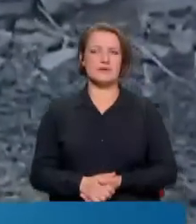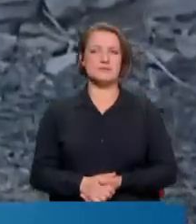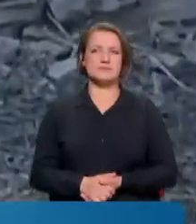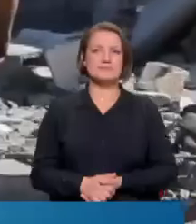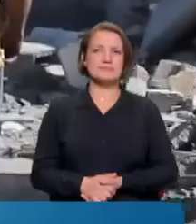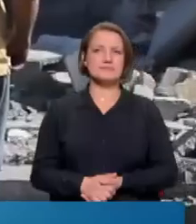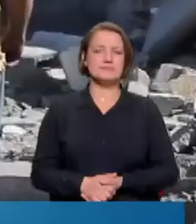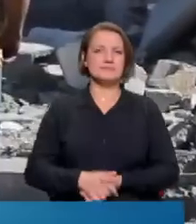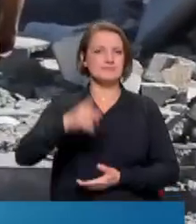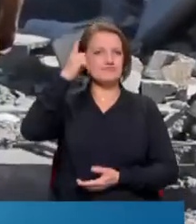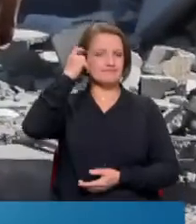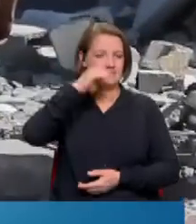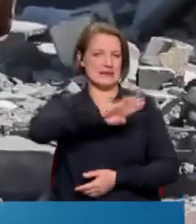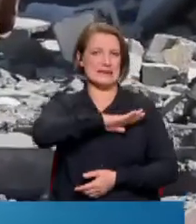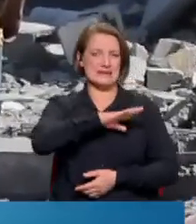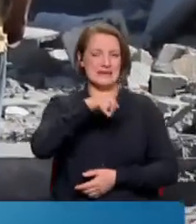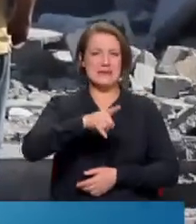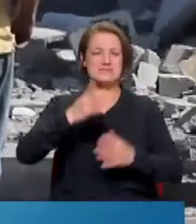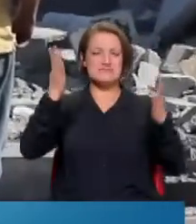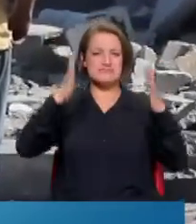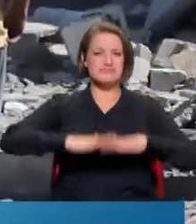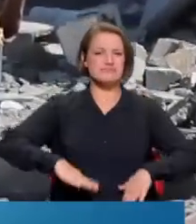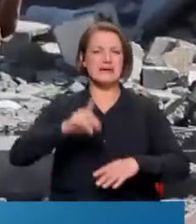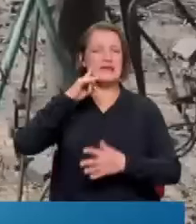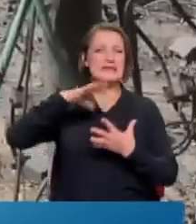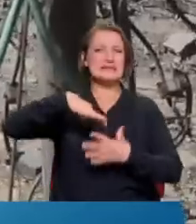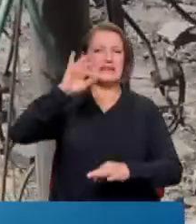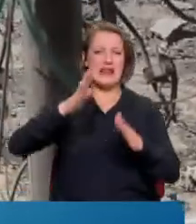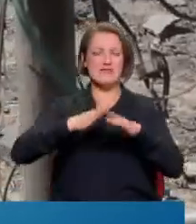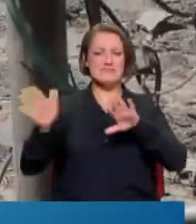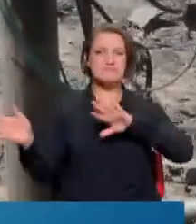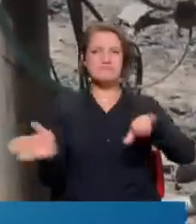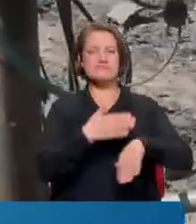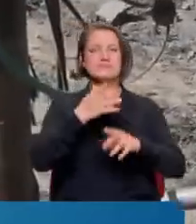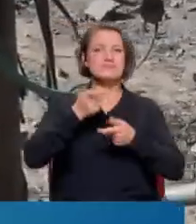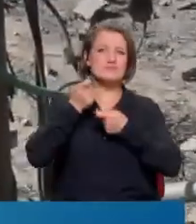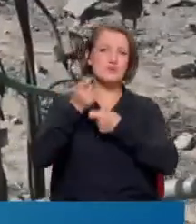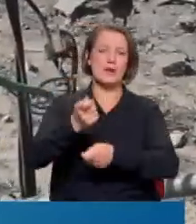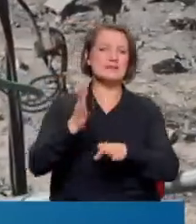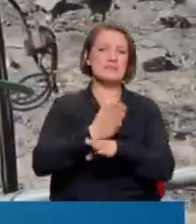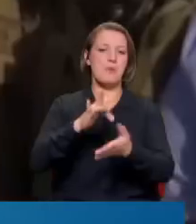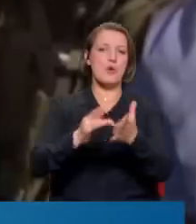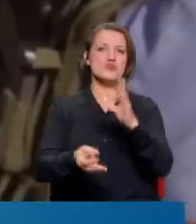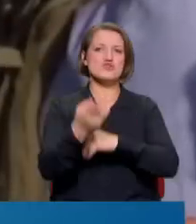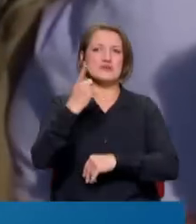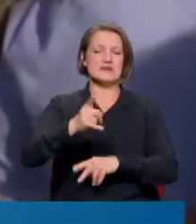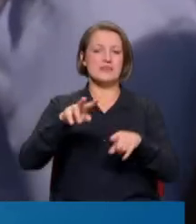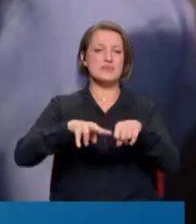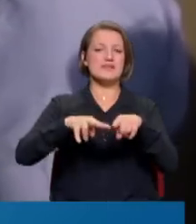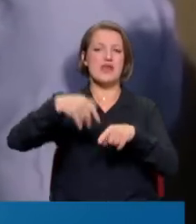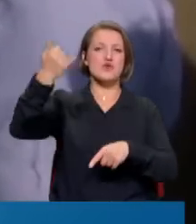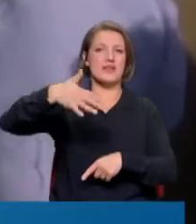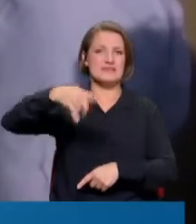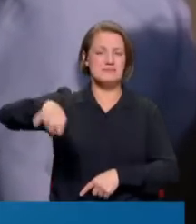geldi İsrail'in gazze'yi yerle bir etmesinin insanları evlerinden Göçe zorlamasın Neni çıktı nyu